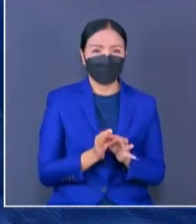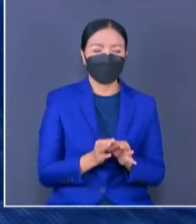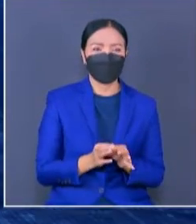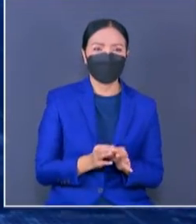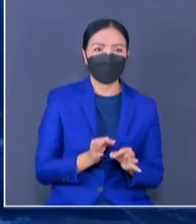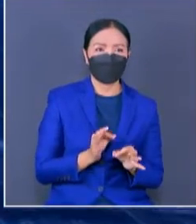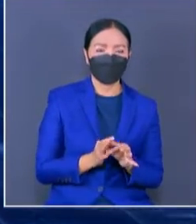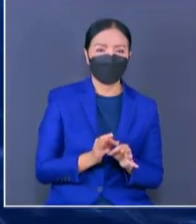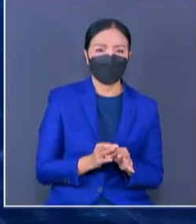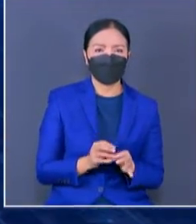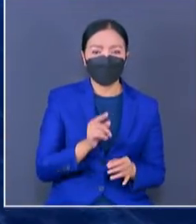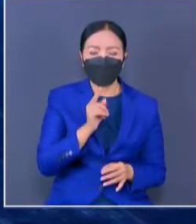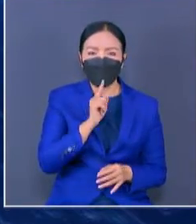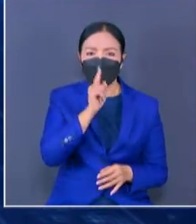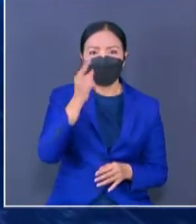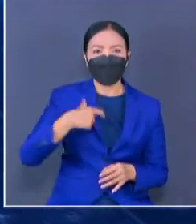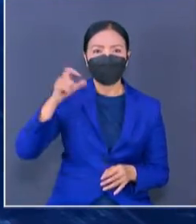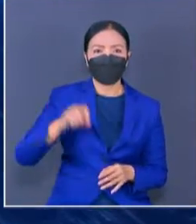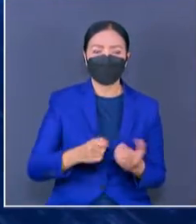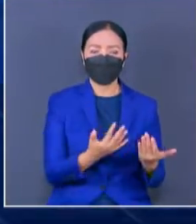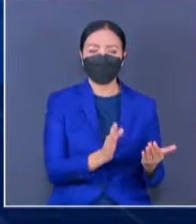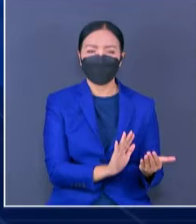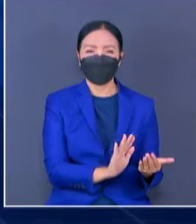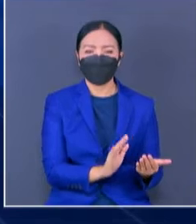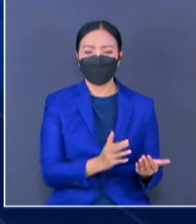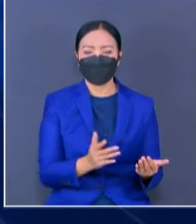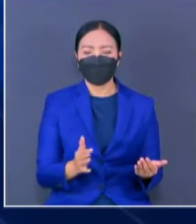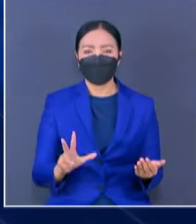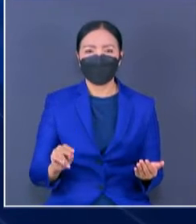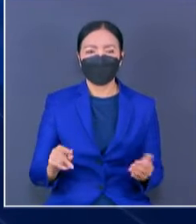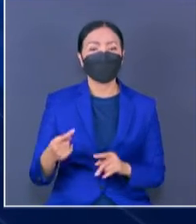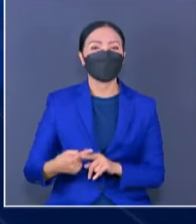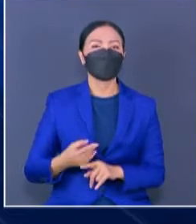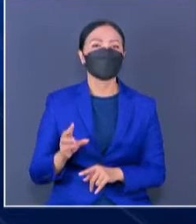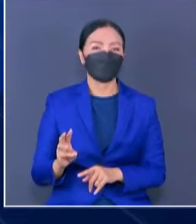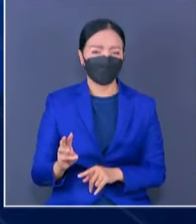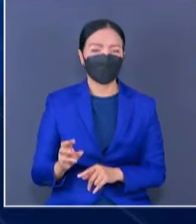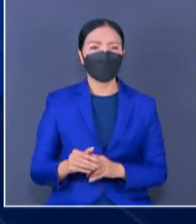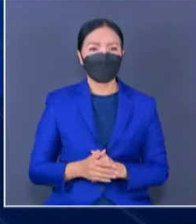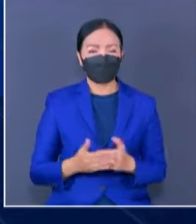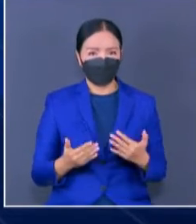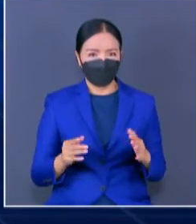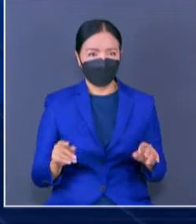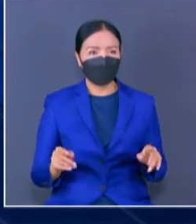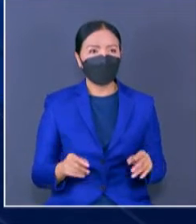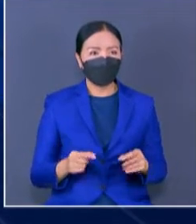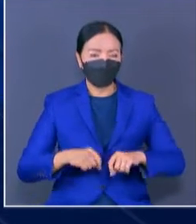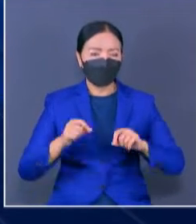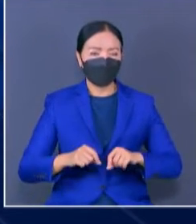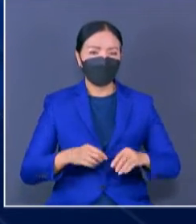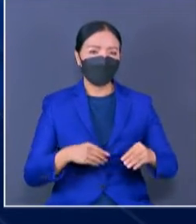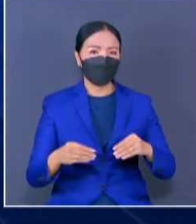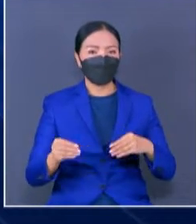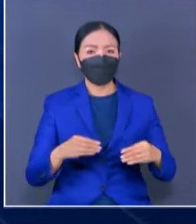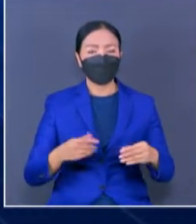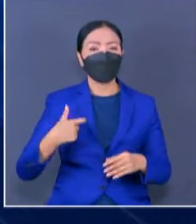คดีต่อศาลไว้จนถึงวันที่30มิถุนายนนี้ค่ะก็รวมถึงลูกหนี้ที่มีการทำสัญญาประนีประนอมยอมความ